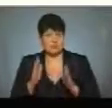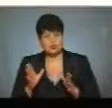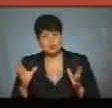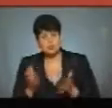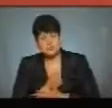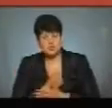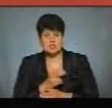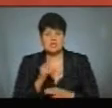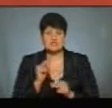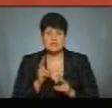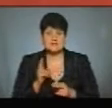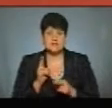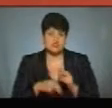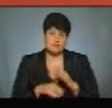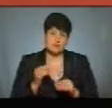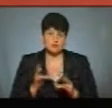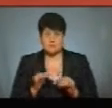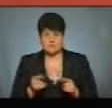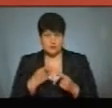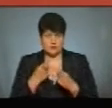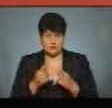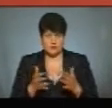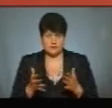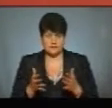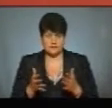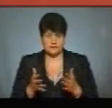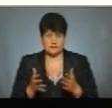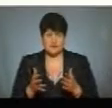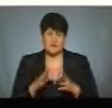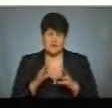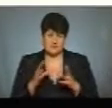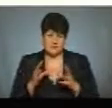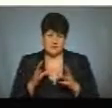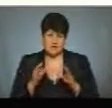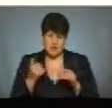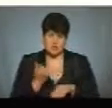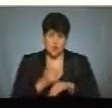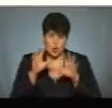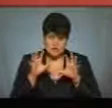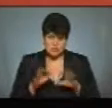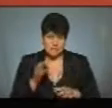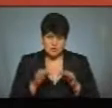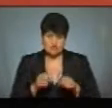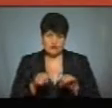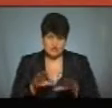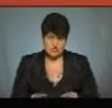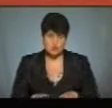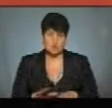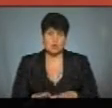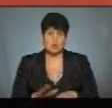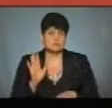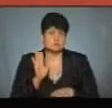він успішний, чи закінчиться виборами? Ми ще поки що не можемо стверджувати, правда? Ні, все ж таки, треба сподівати. Якщо Конституційний суд вирішить, що